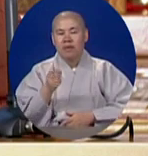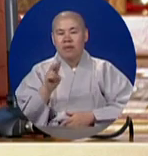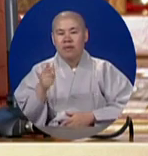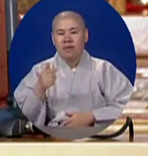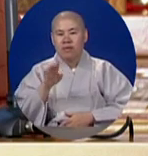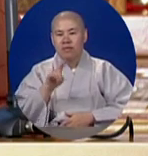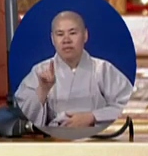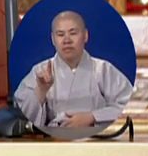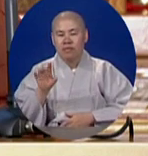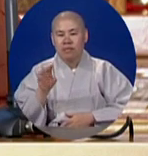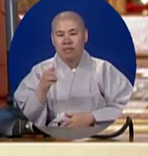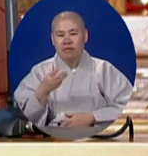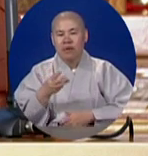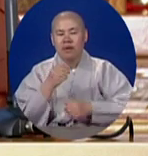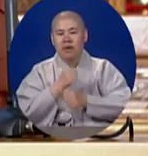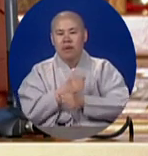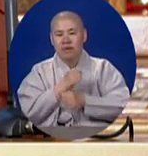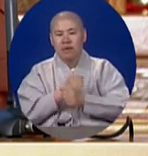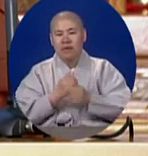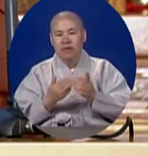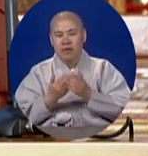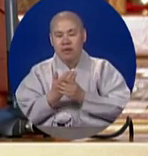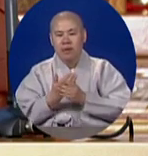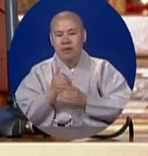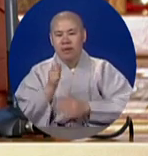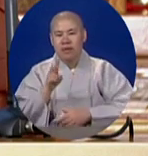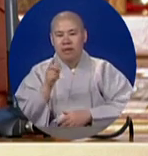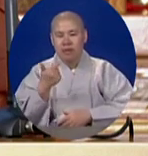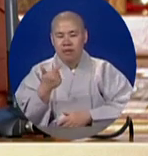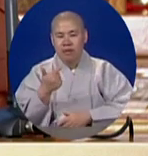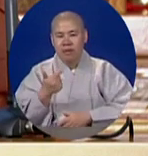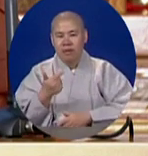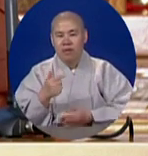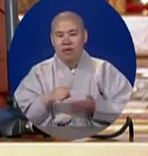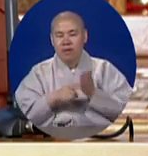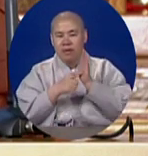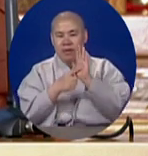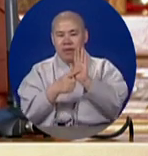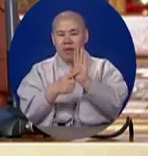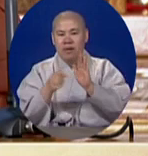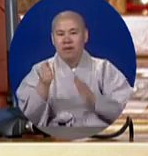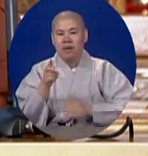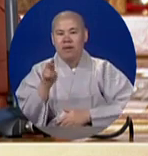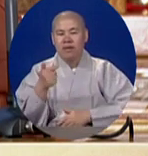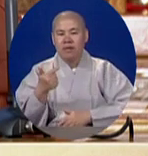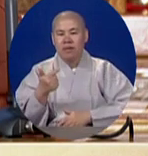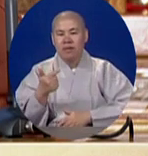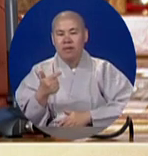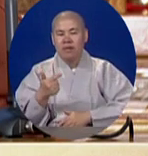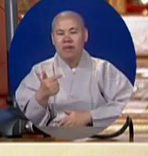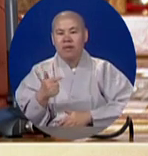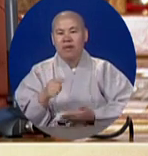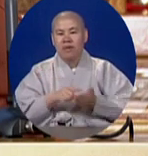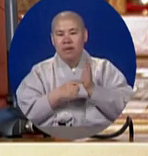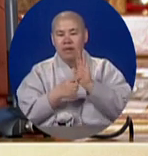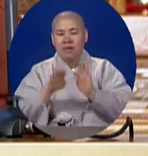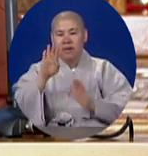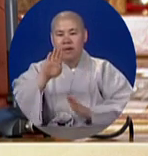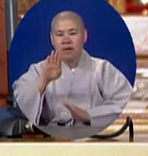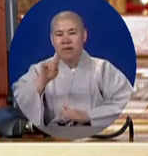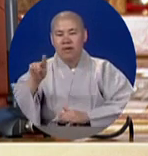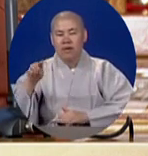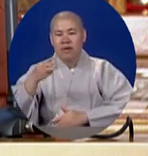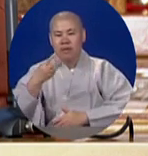현발하는 것을 생이라고 한다. 이렇게 해석을 해요. 나타낼 현자, 나타날 발자가 있거든요.